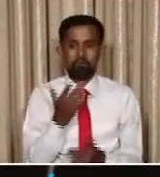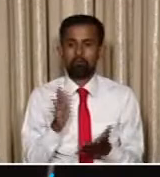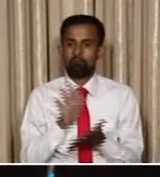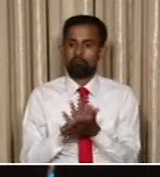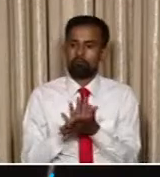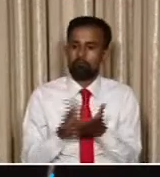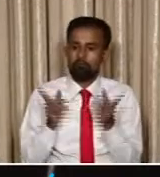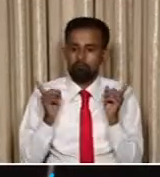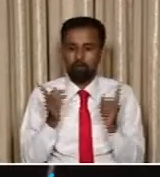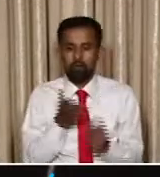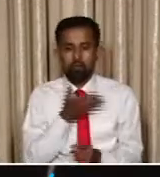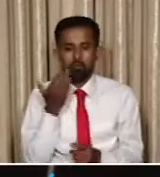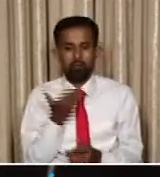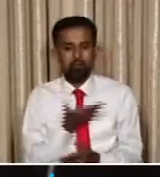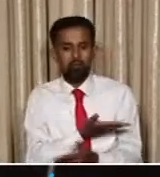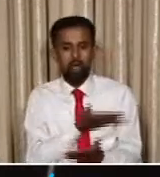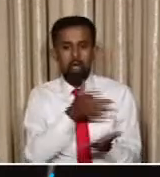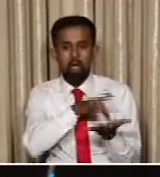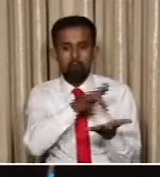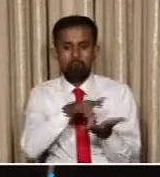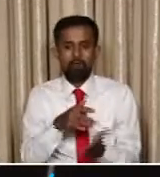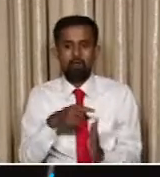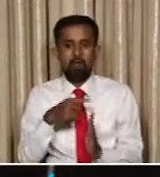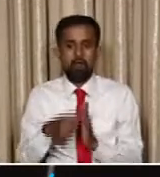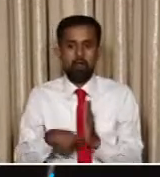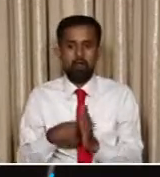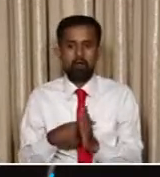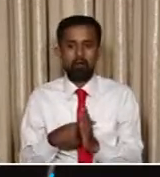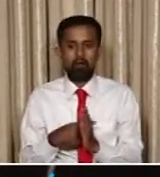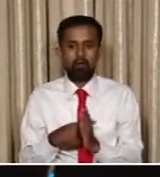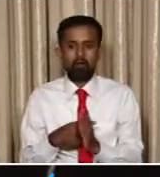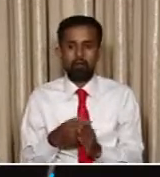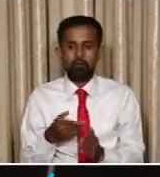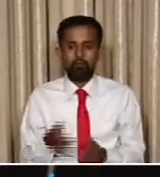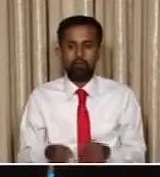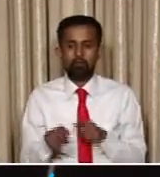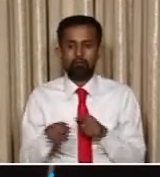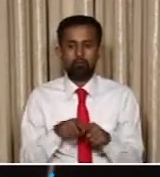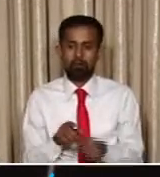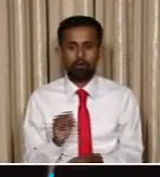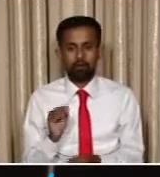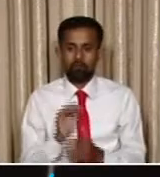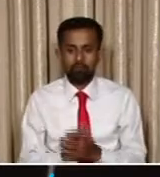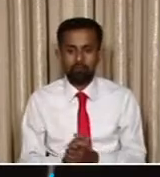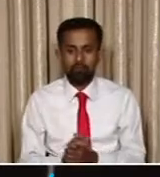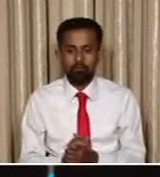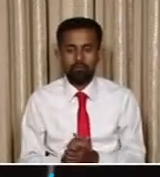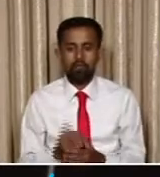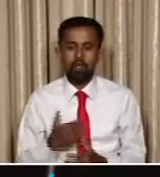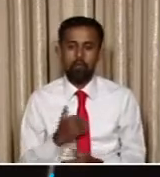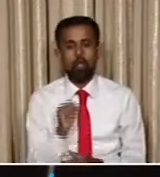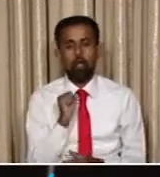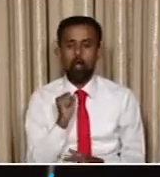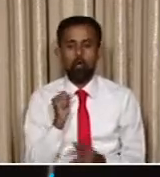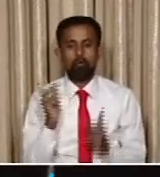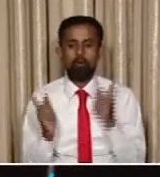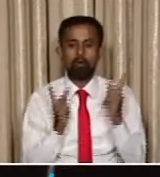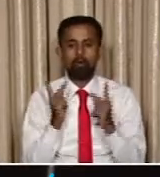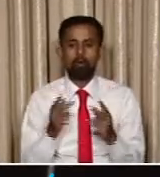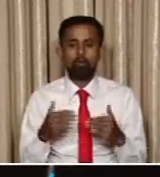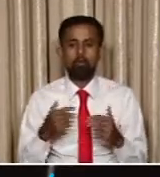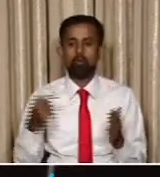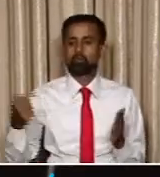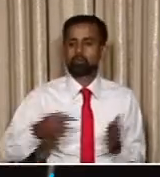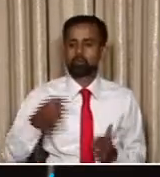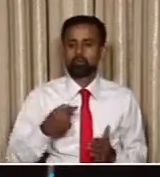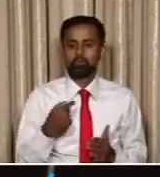වෙන්න මෙච්චර තැන් තියෙන රටක් මේ වගේ නම් අපි කොහොමද සංචාරකයෝ තවත් මේ රටට